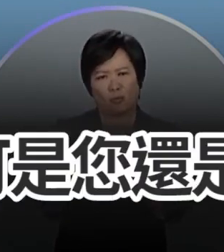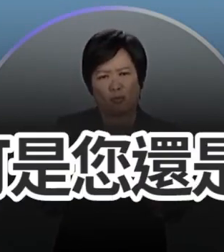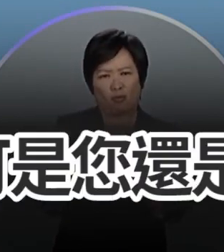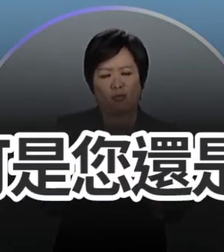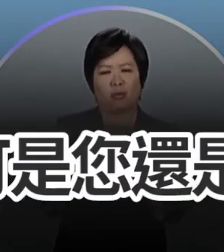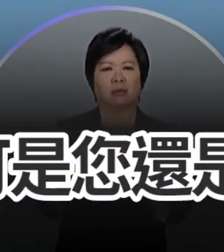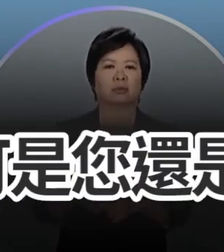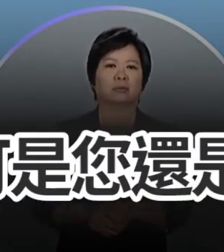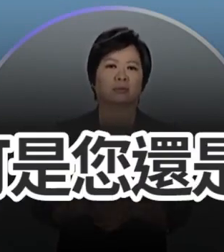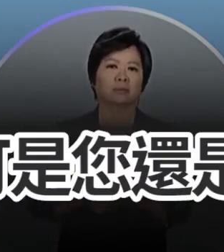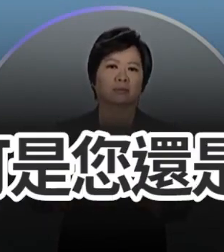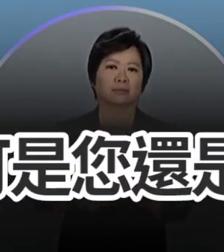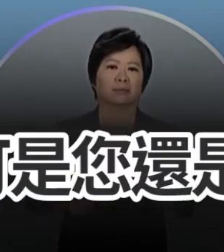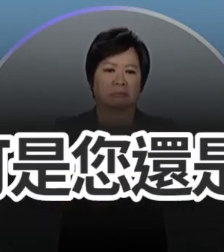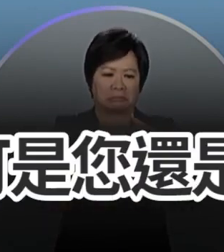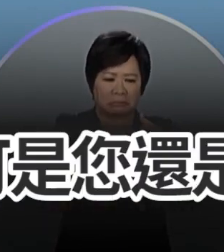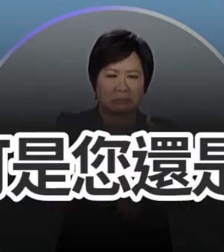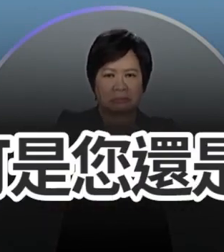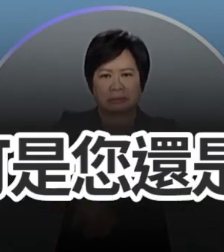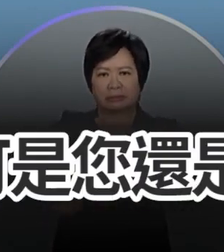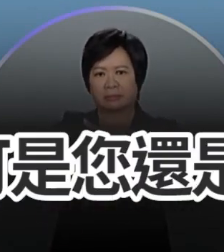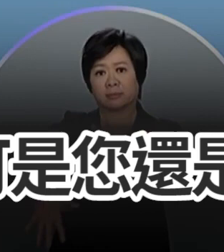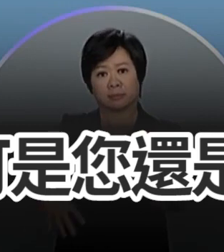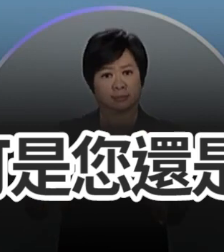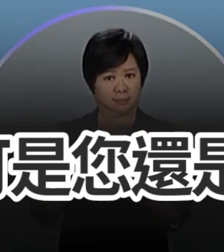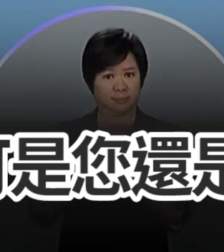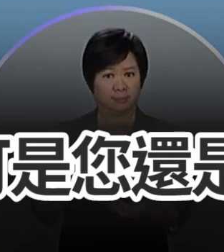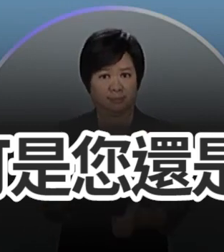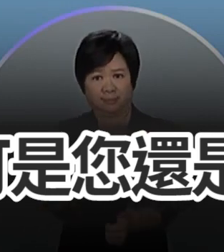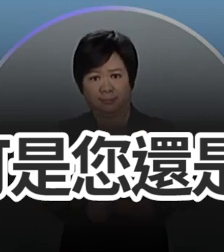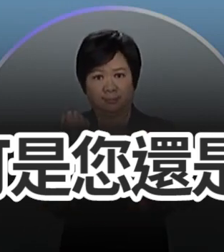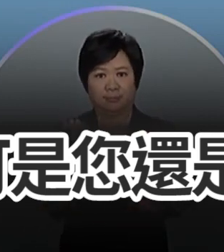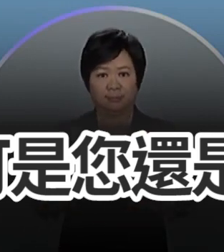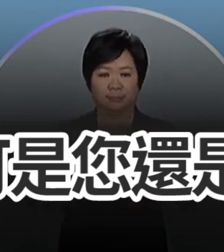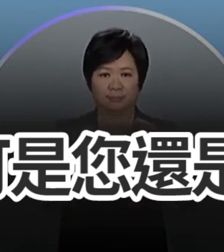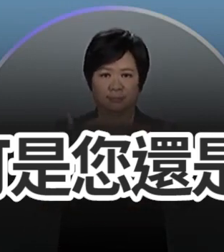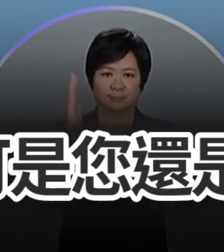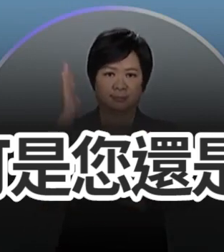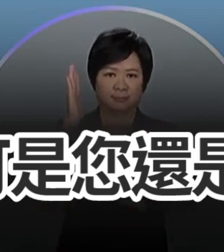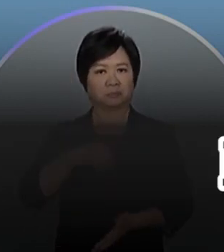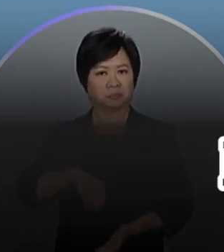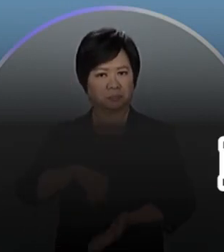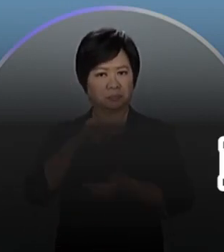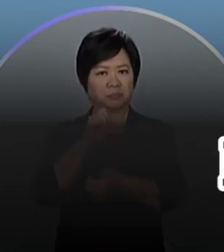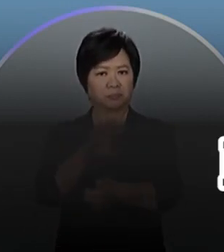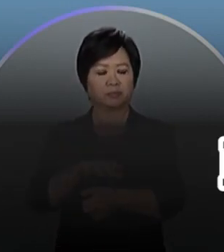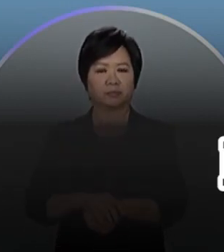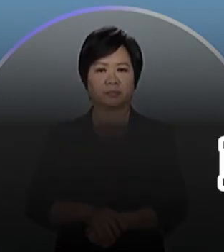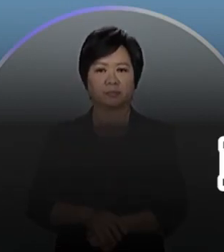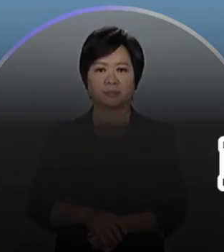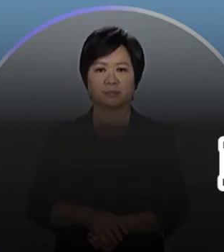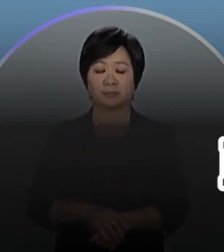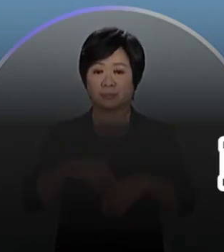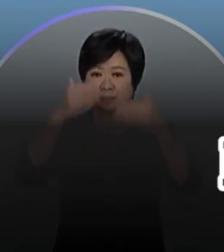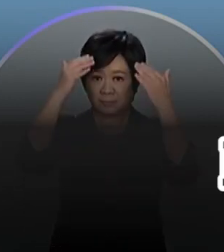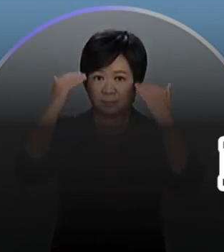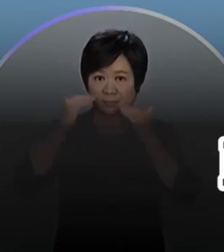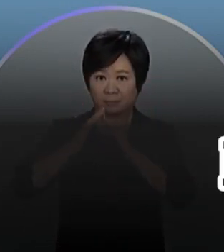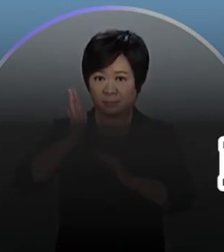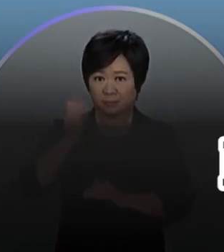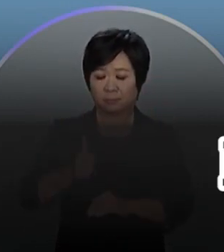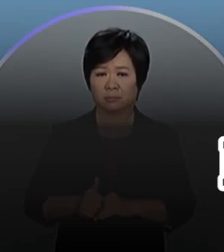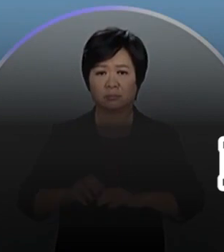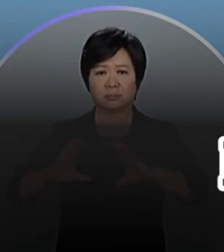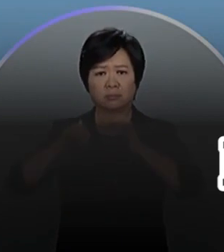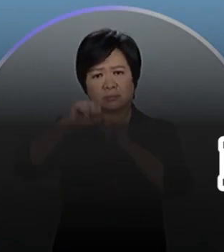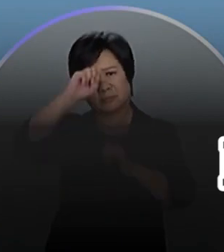让派系操纵了我们国家重大的政策。韩市长，国民